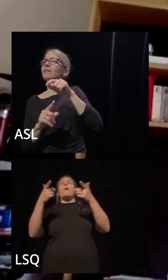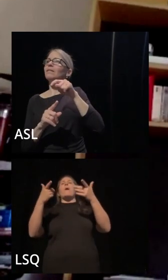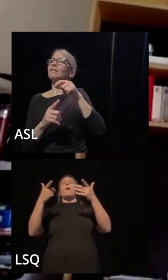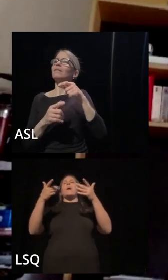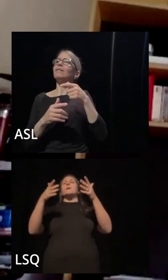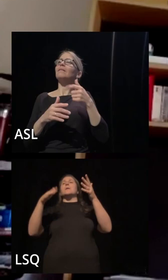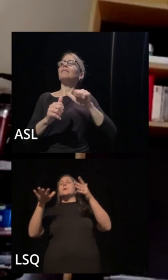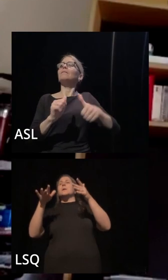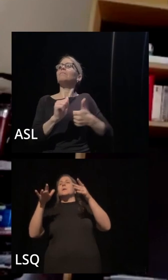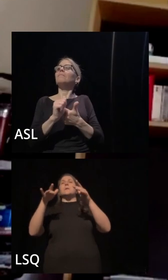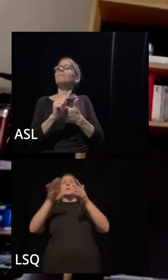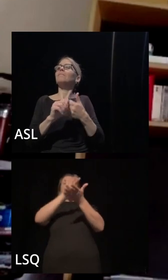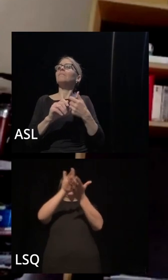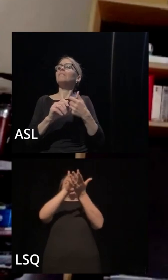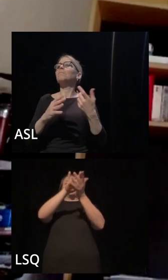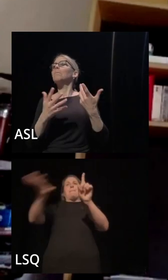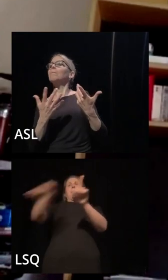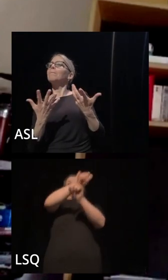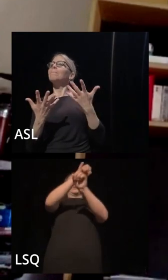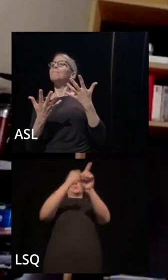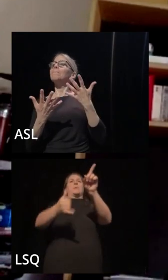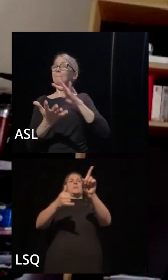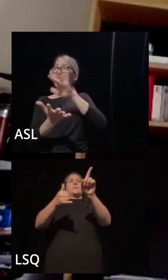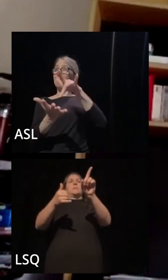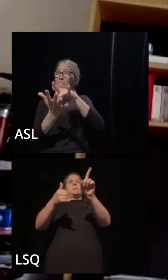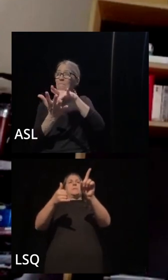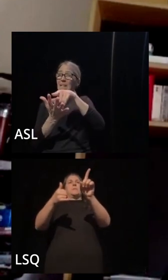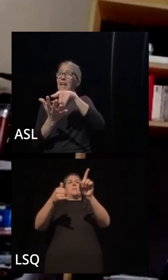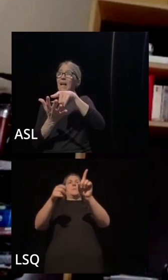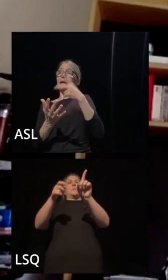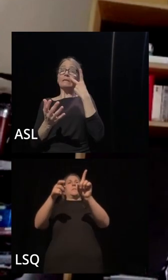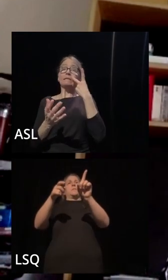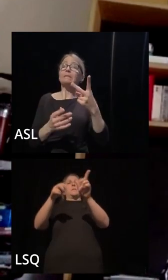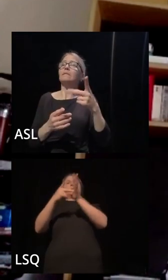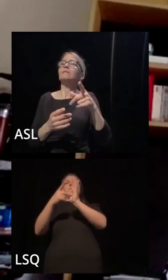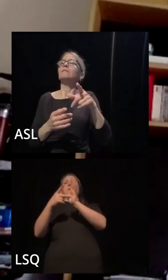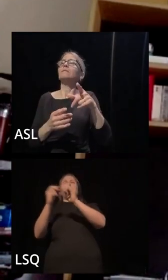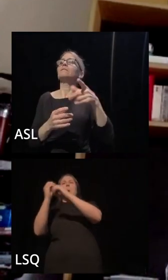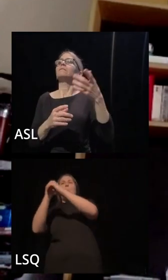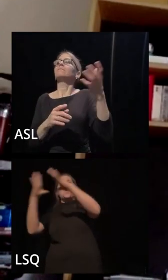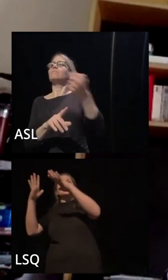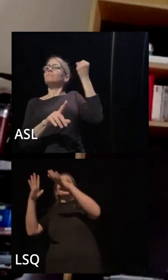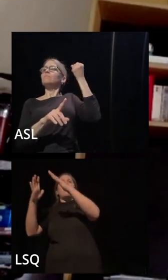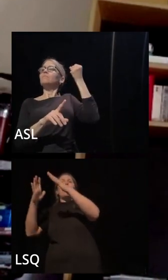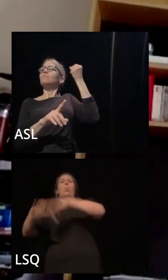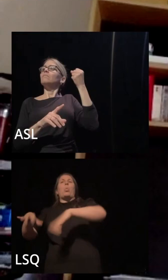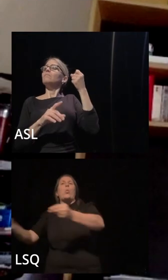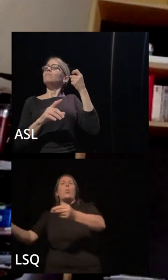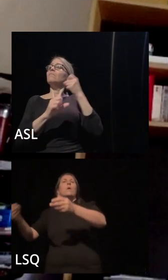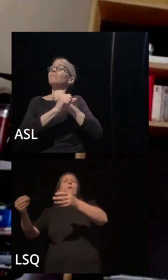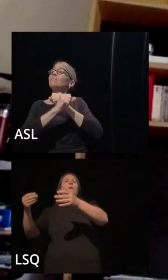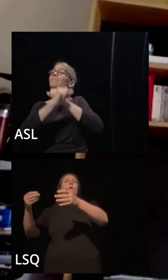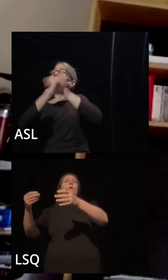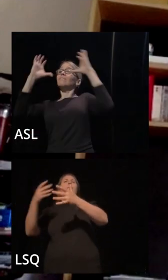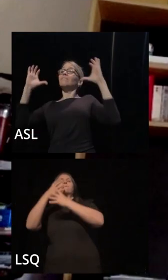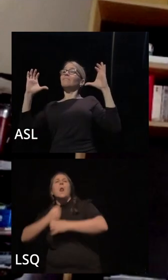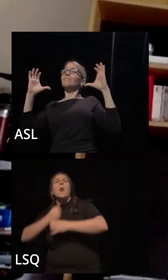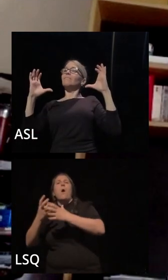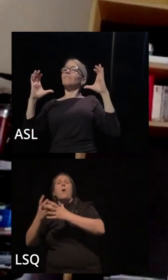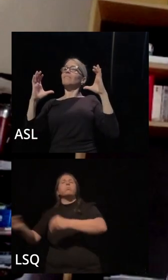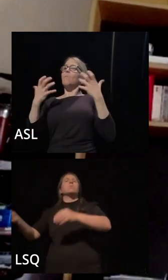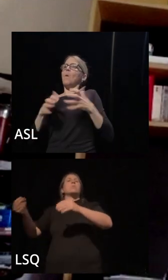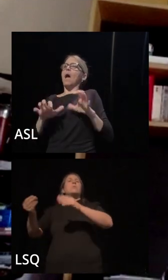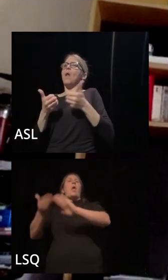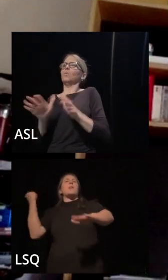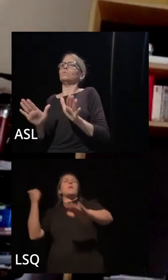absorber ça et à effondrer souvent les concepts, les valeurs, les sujets qui sous-tendent. Et